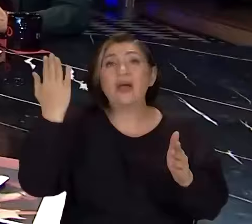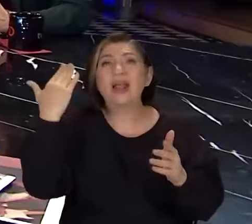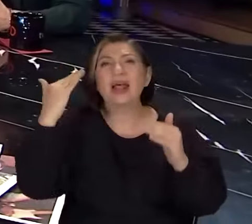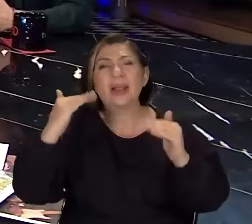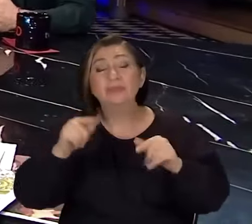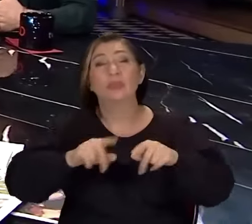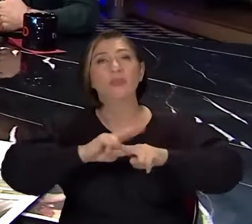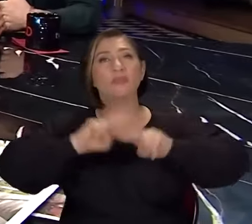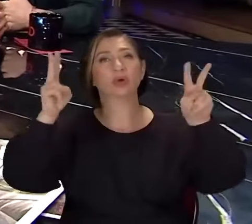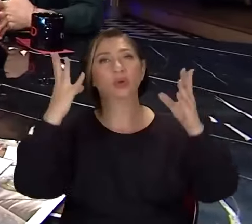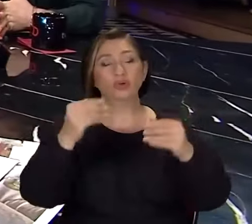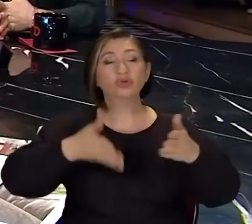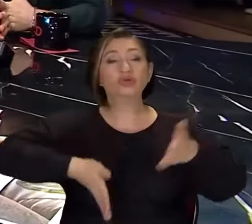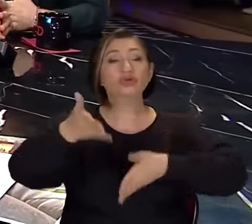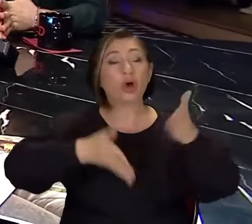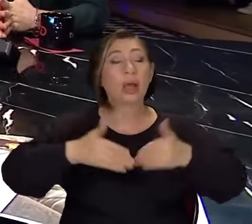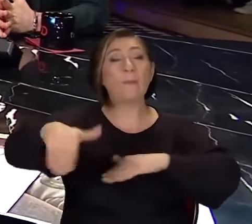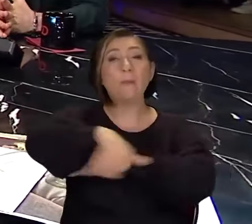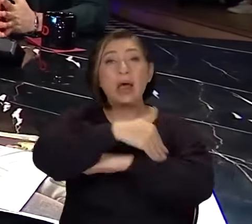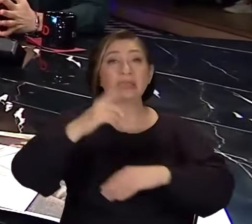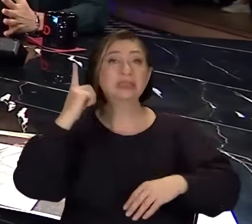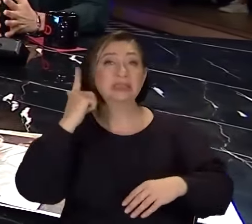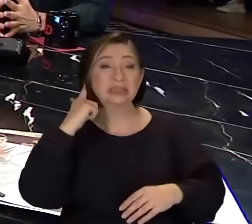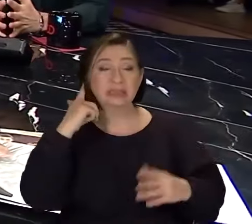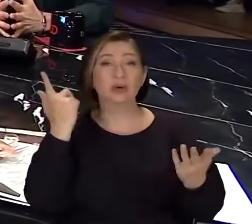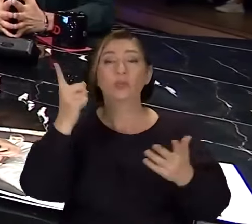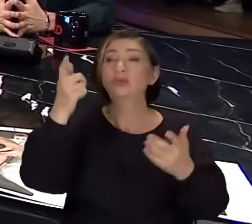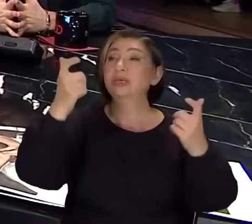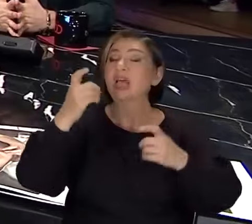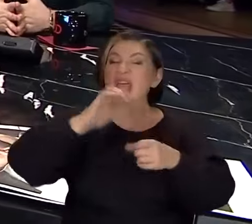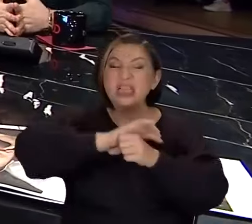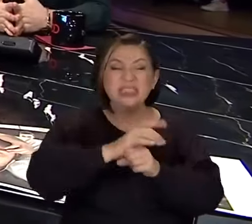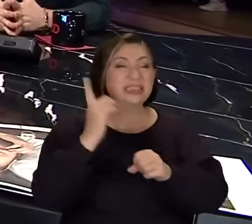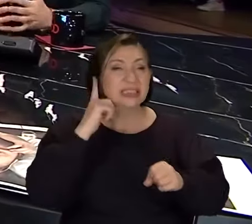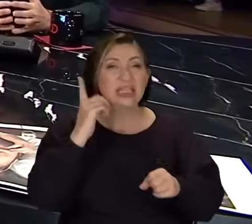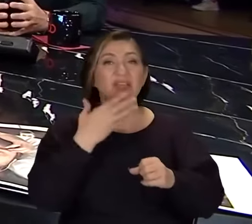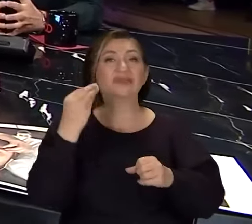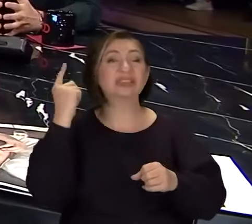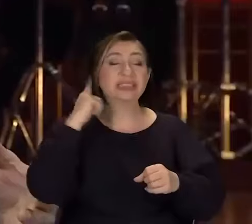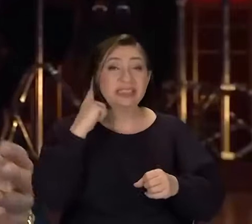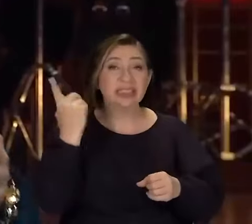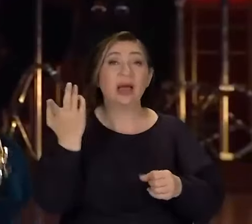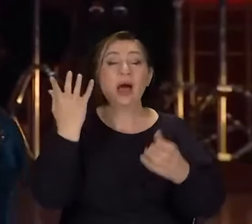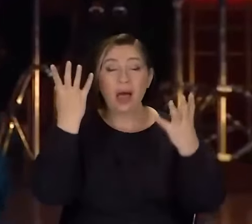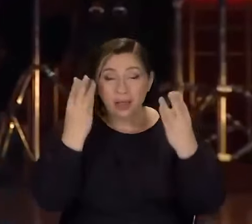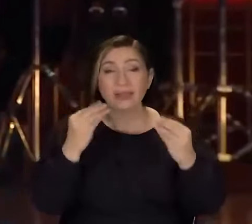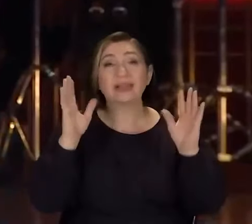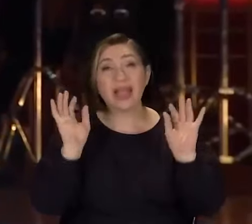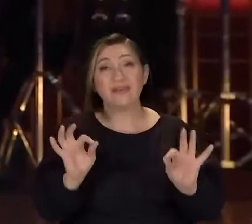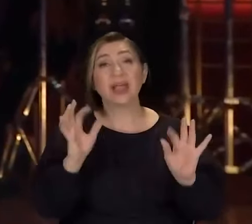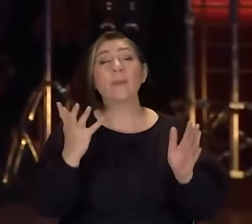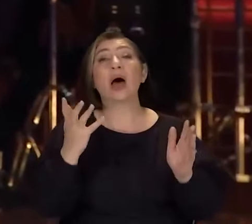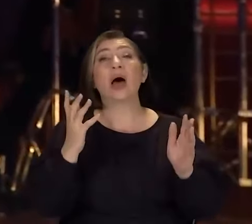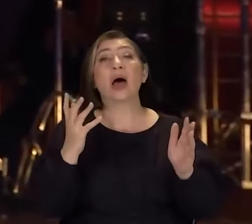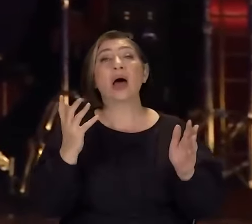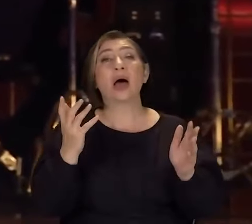oldu. Evet sokağın sesi, mahallenin sesi, şu şehrin sesi, ezilenlerin sesi, gençlerin sesi anladık ama şey hep